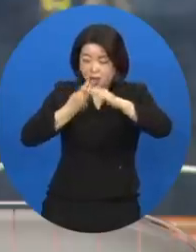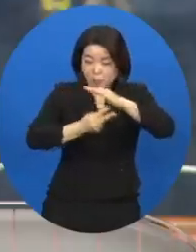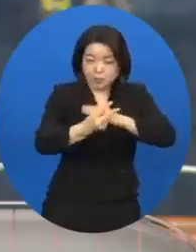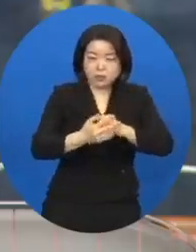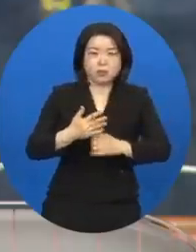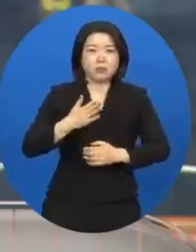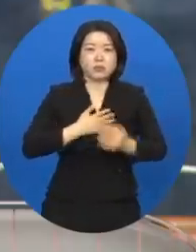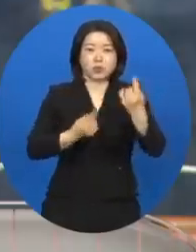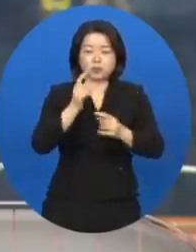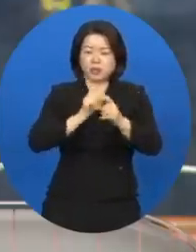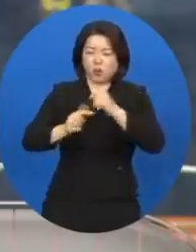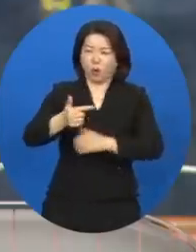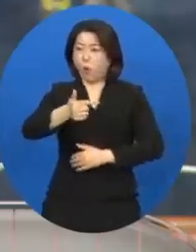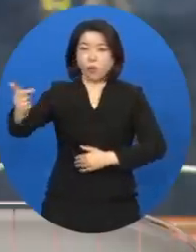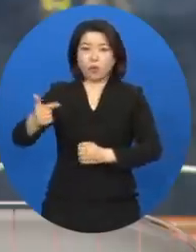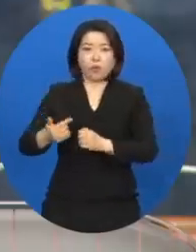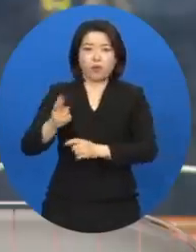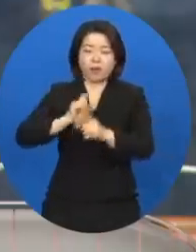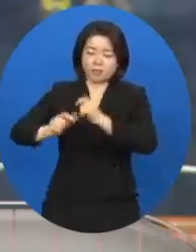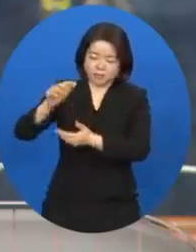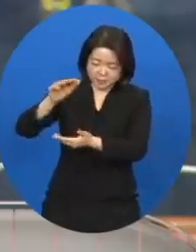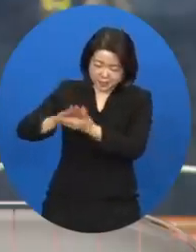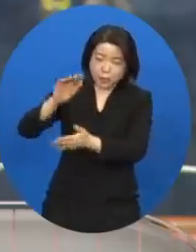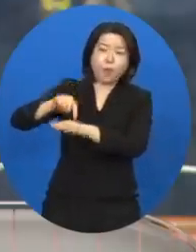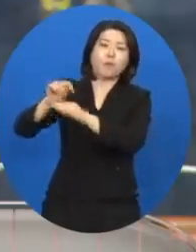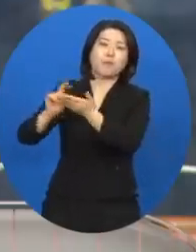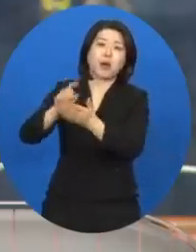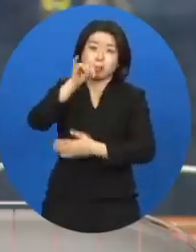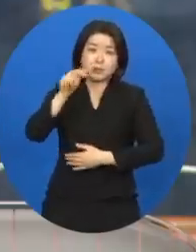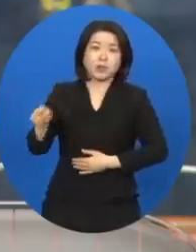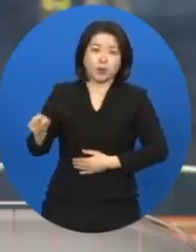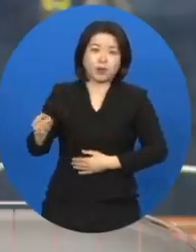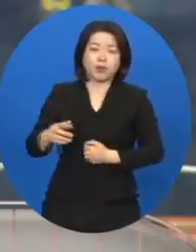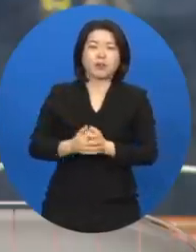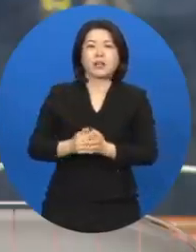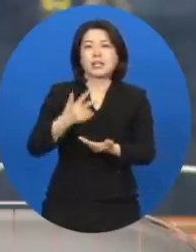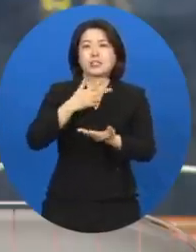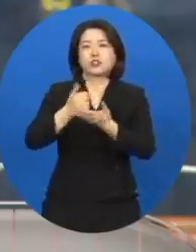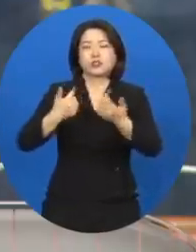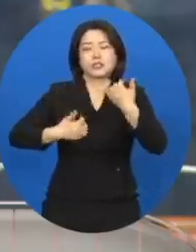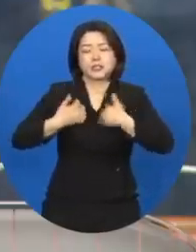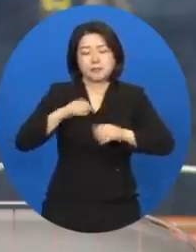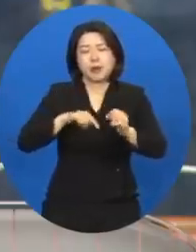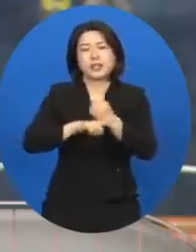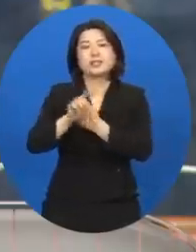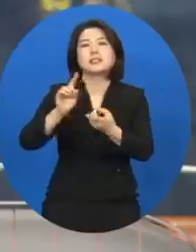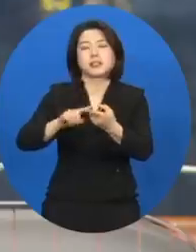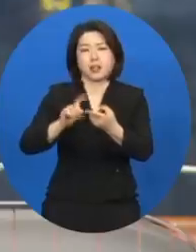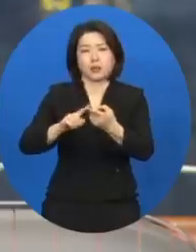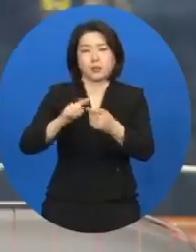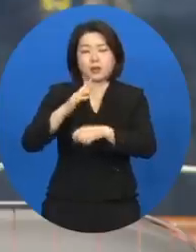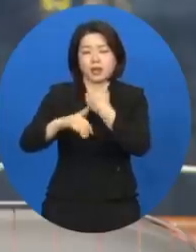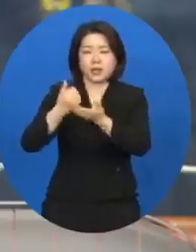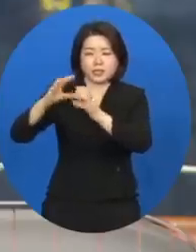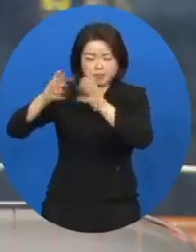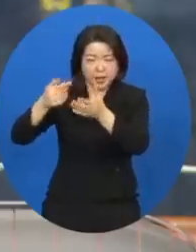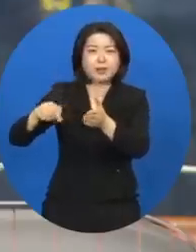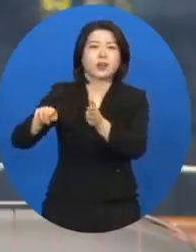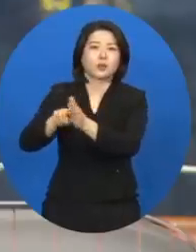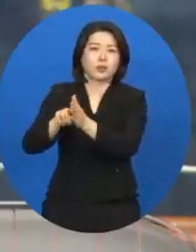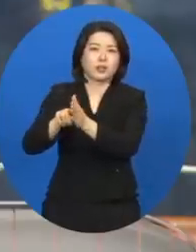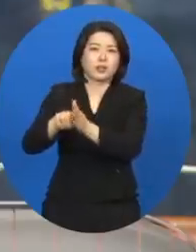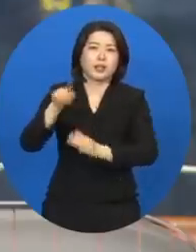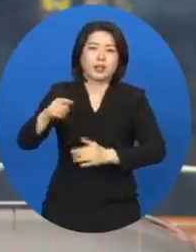커요. 더 뜨거운 열정이 있어요. 주님 기뻐하는 뜻대로 하나님 나라 위해서